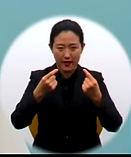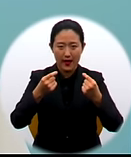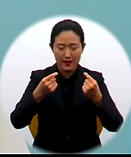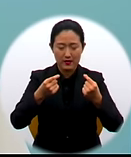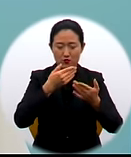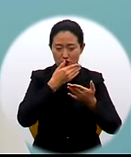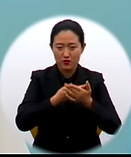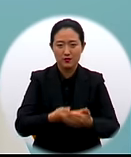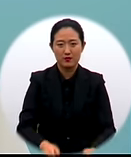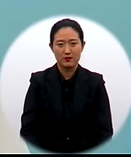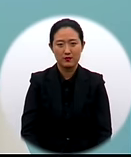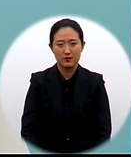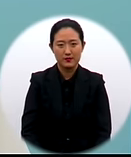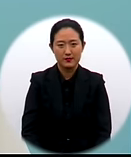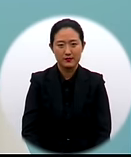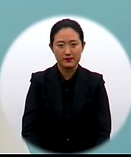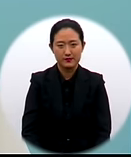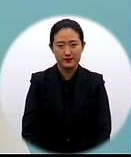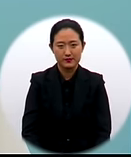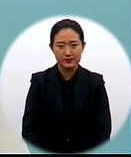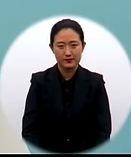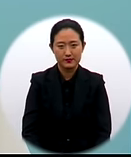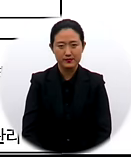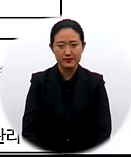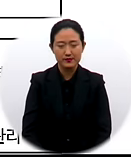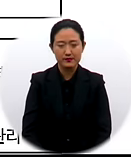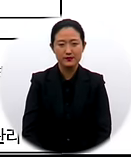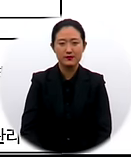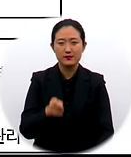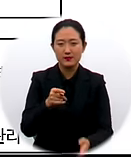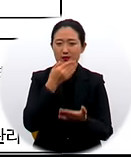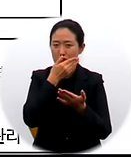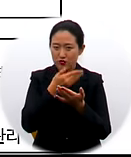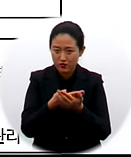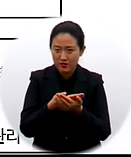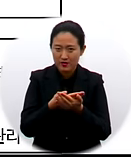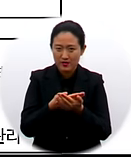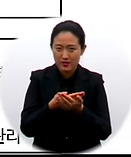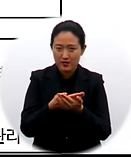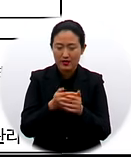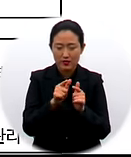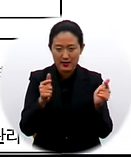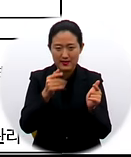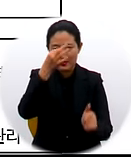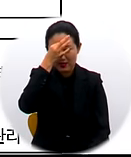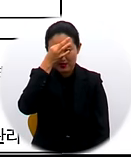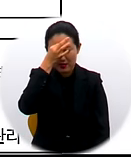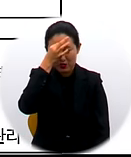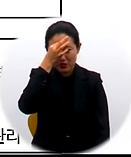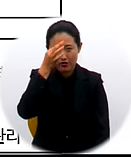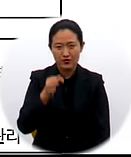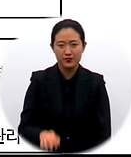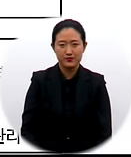밑에 멀티플레이어냐 스페셜리스트냐, 이게 직무 역량 중에서 지식과 기술의 영역이라면 위아래 시장과 회사 무엇을 위해서 일할